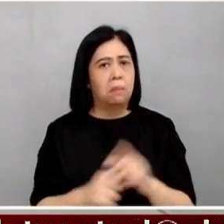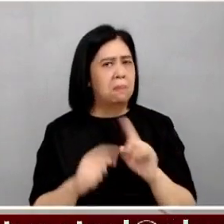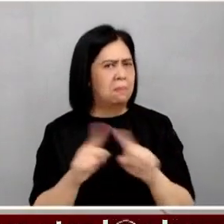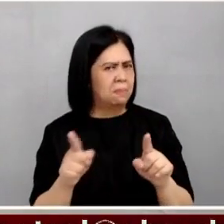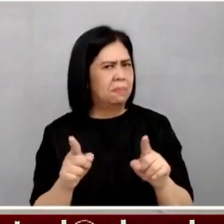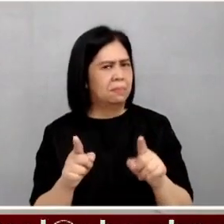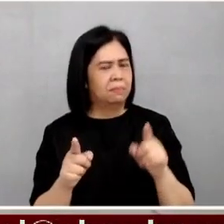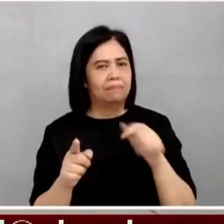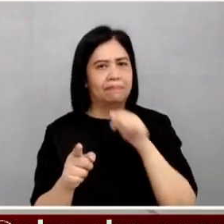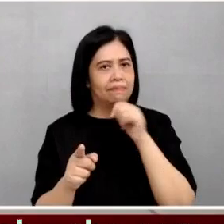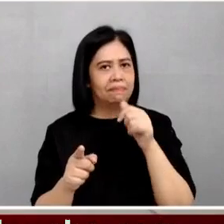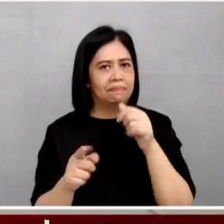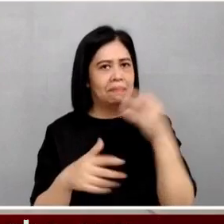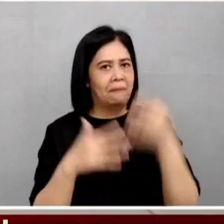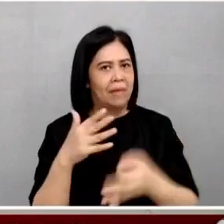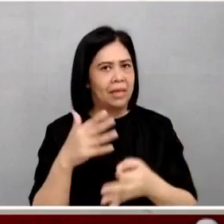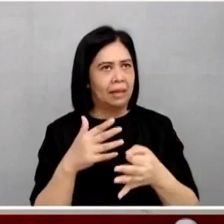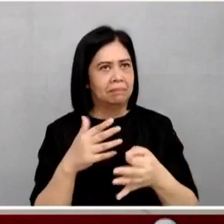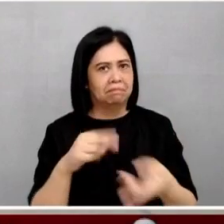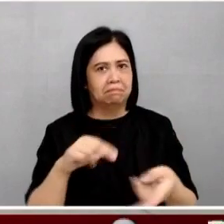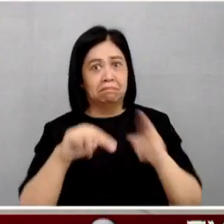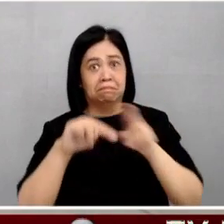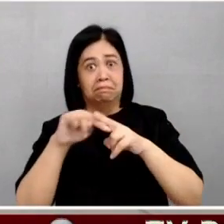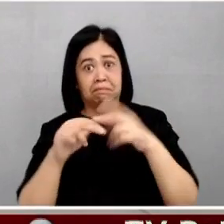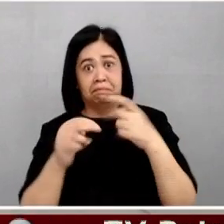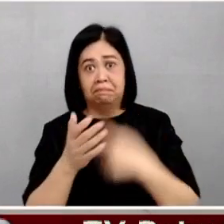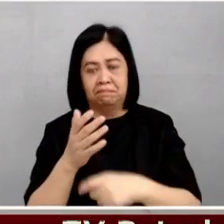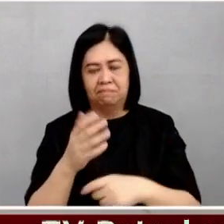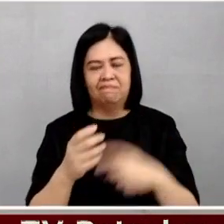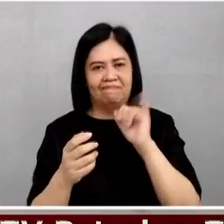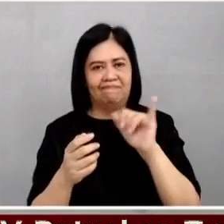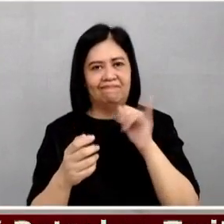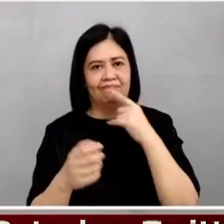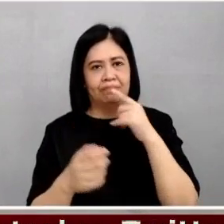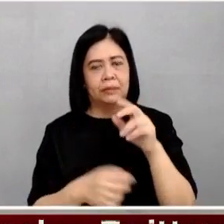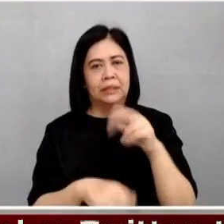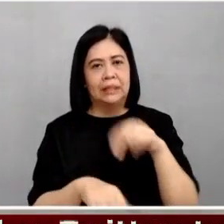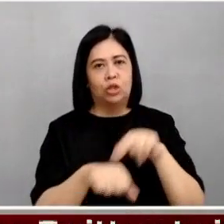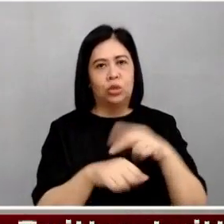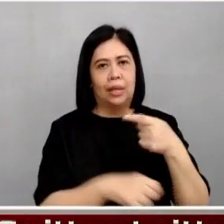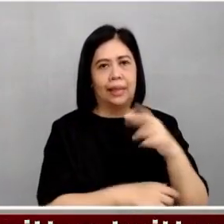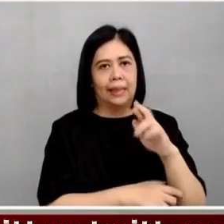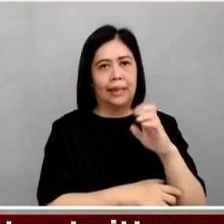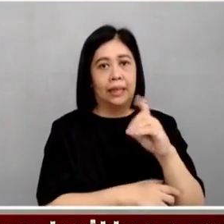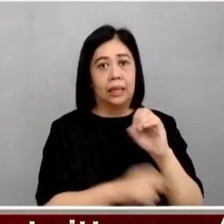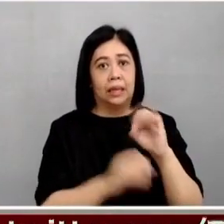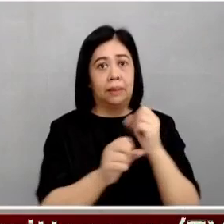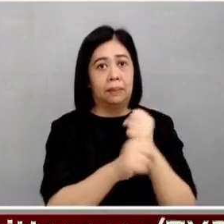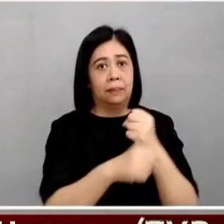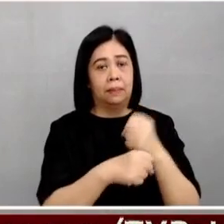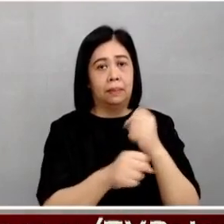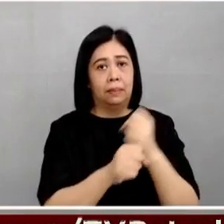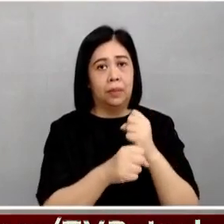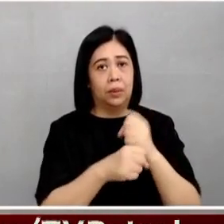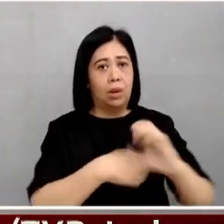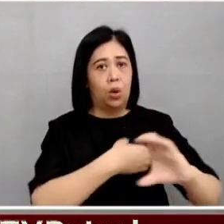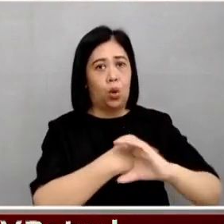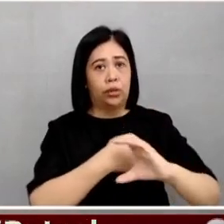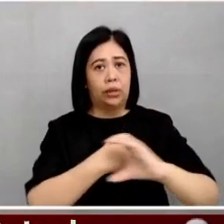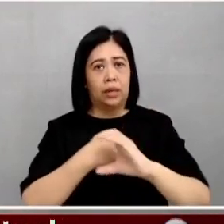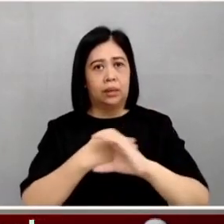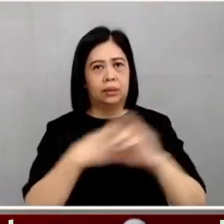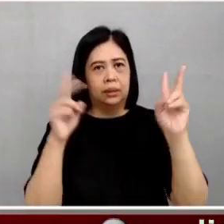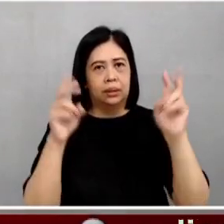pa ito ang huling dagdag singil sa kuryente. Aminado ang National Grid na kapag nabuo na ang mga kontrata sa tinatawag